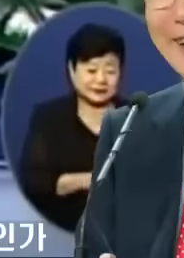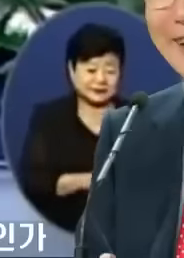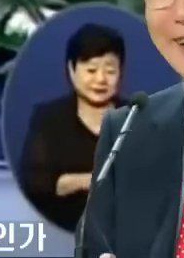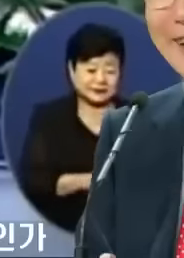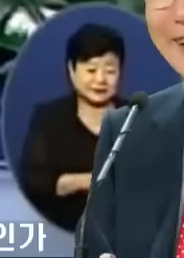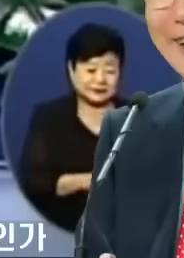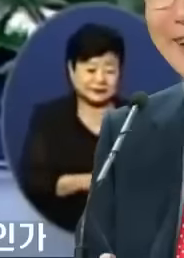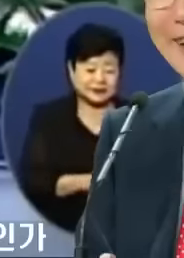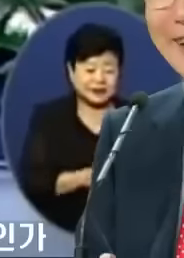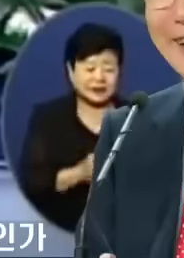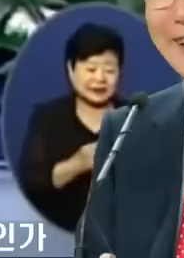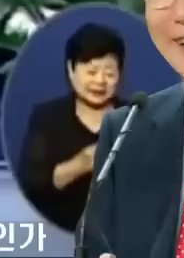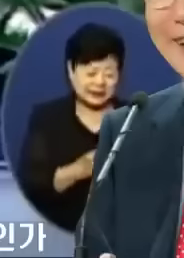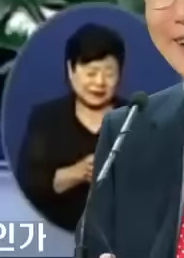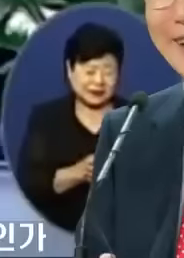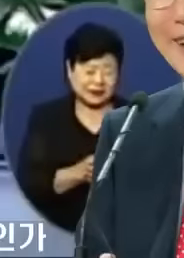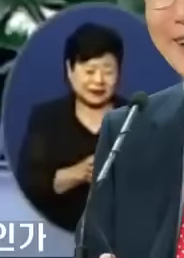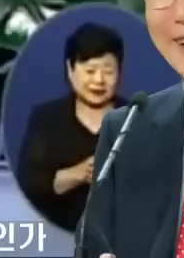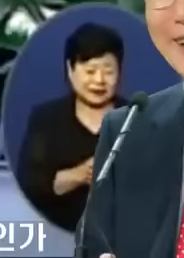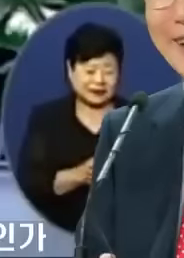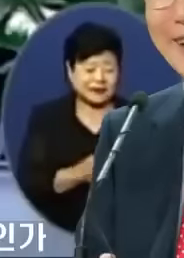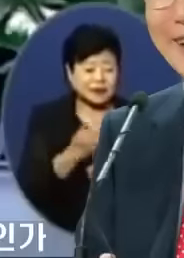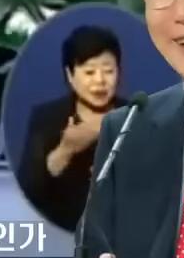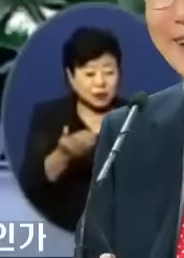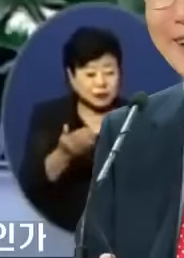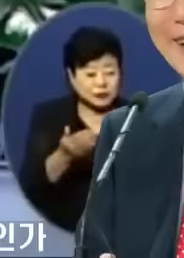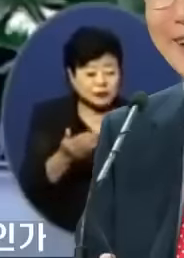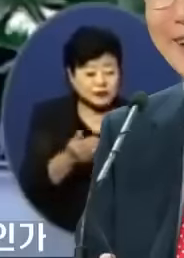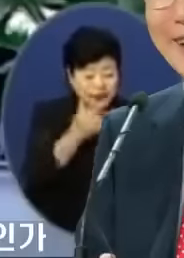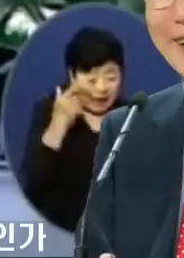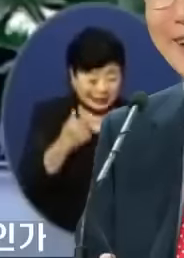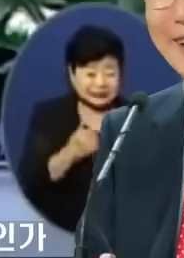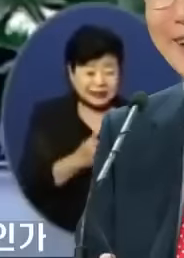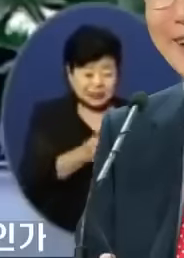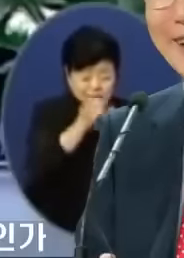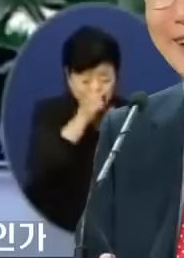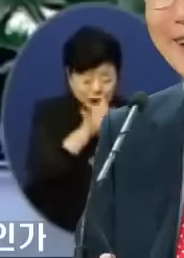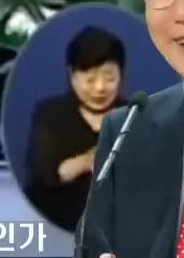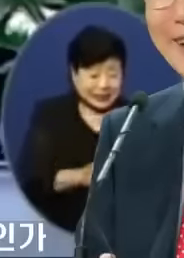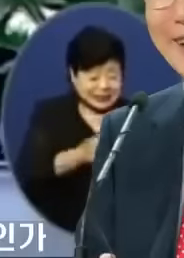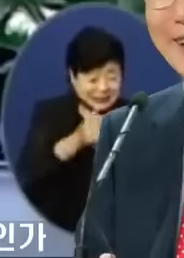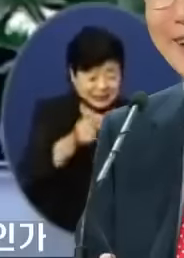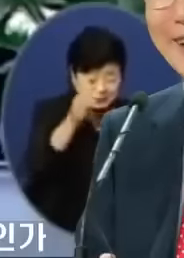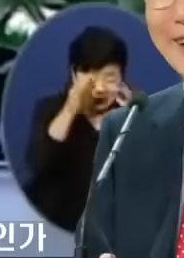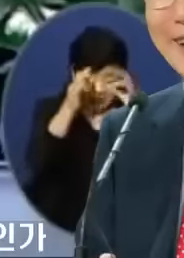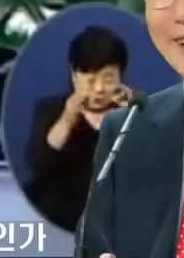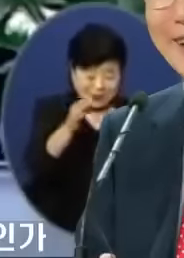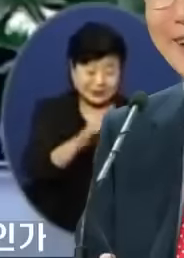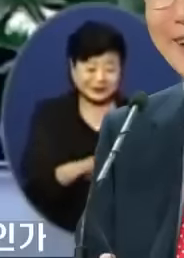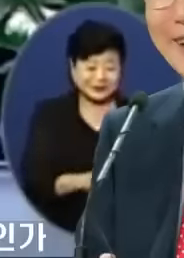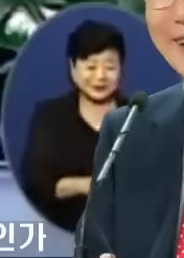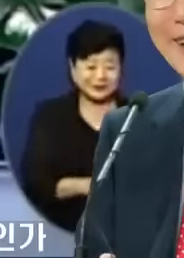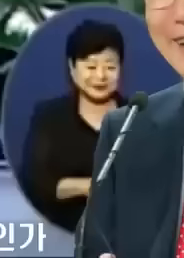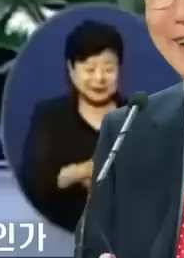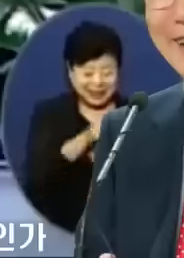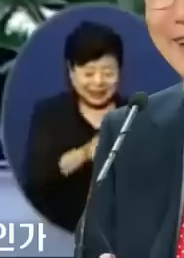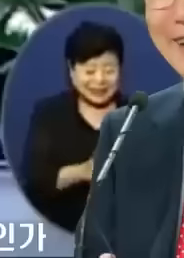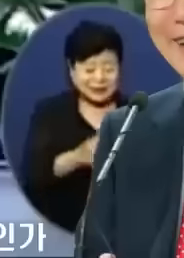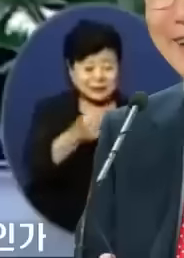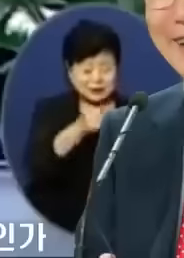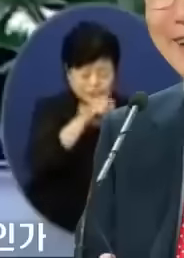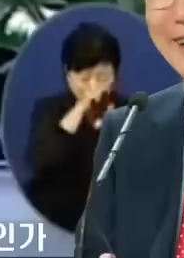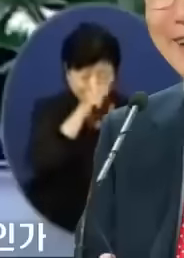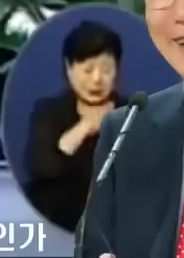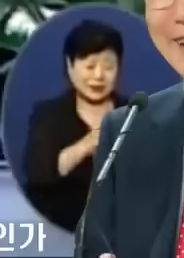것입니다. 그러므로 여러분께서는 항상 좋은 하나님을 바라봐야 되는 것입니다. 하나님이